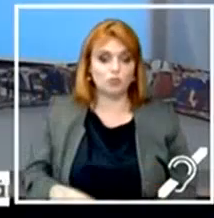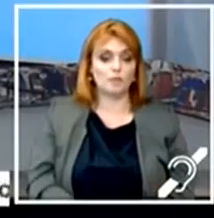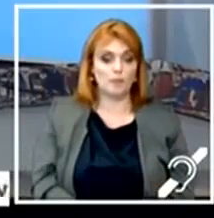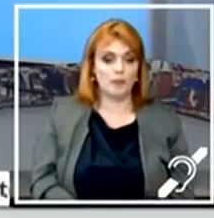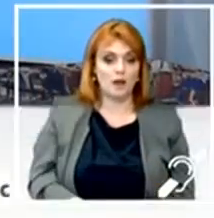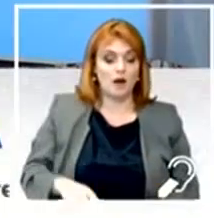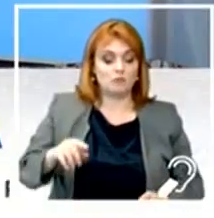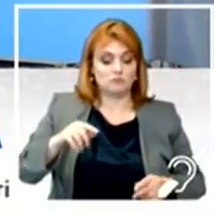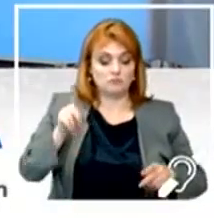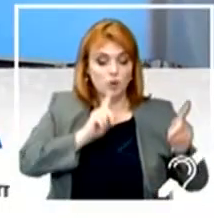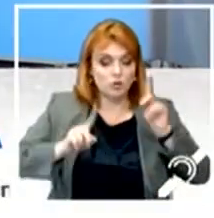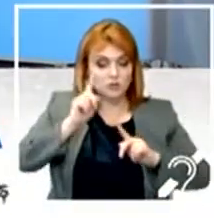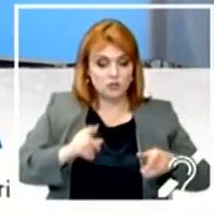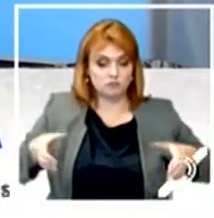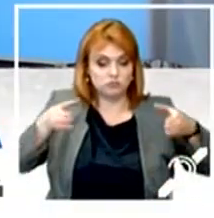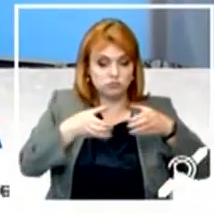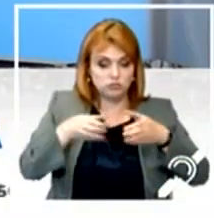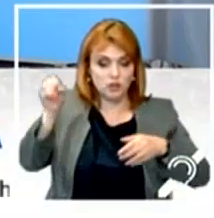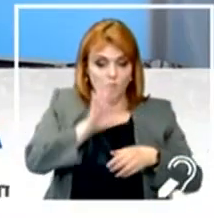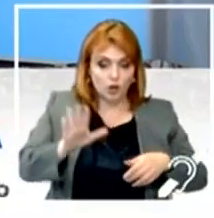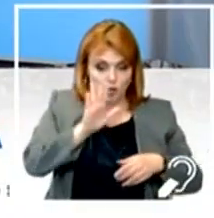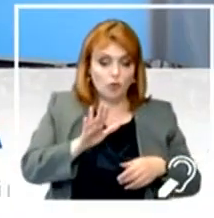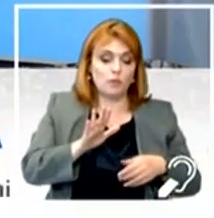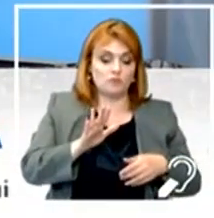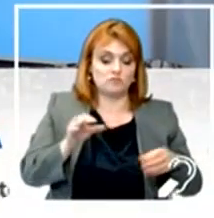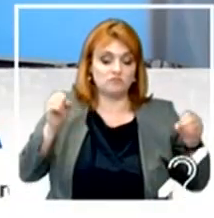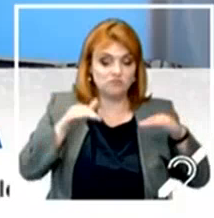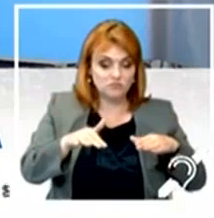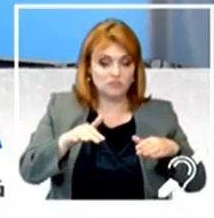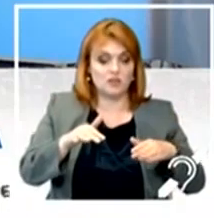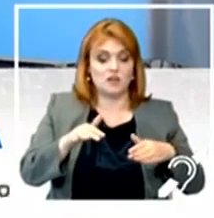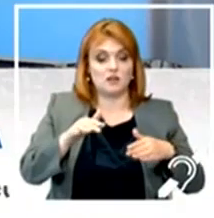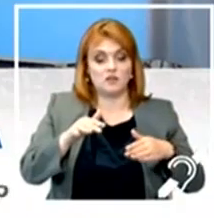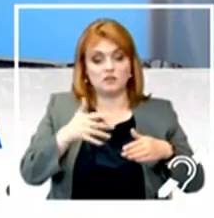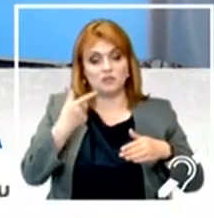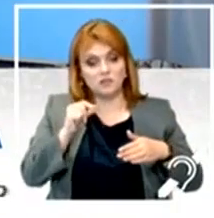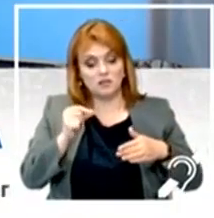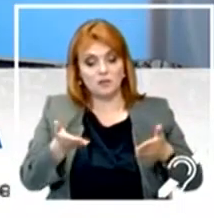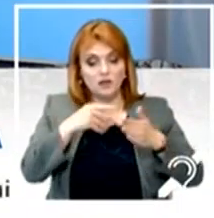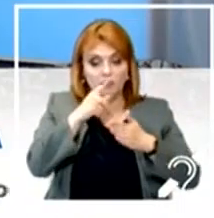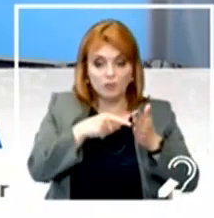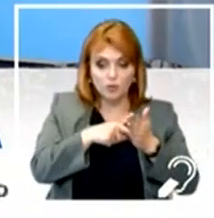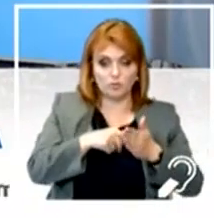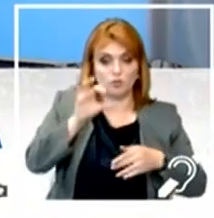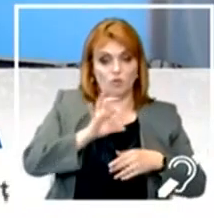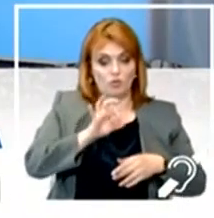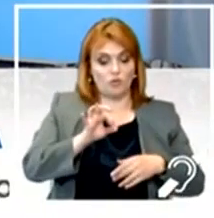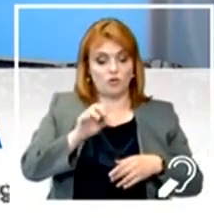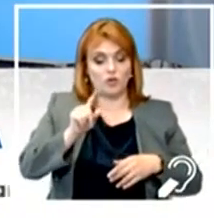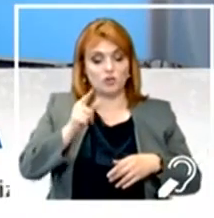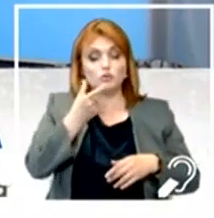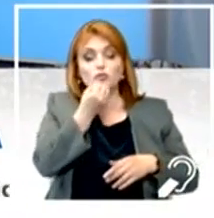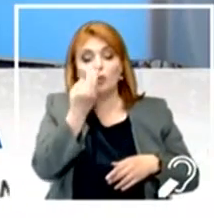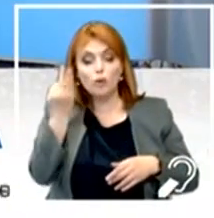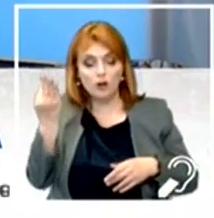Consiliul Europei a creat un registru pentru a calcula valoarea pagubelor pe care Rusia va trebui să le achite Ucrainei după război. Aproape